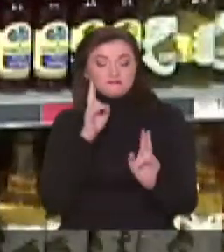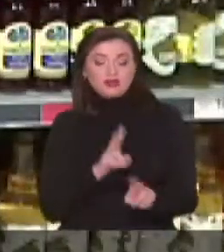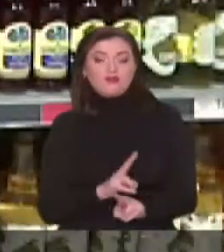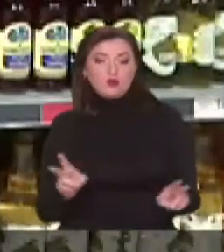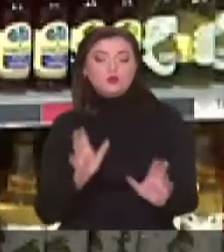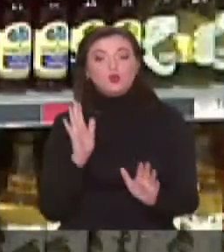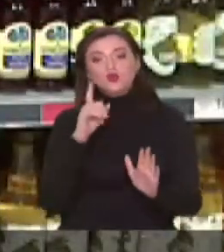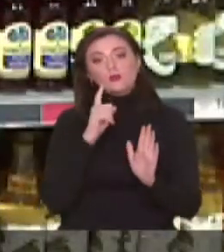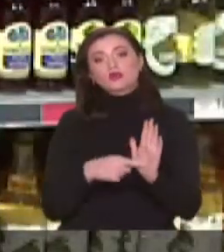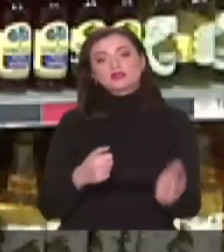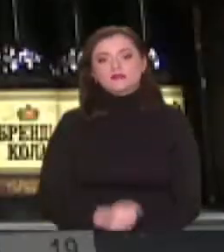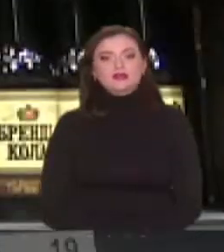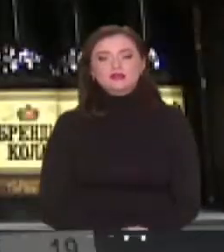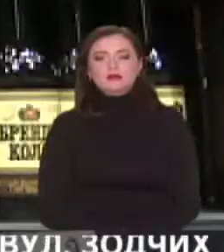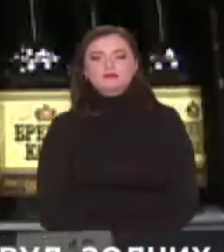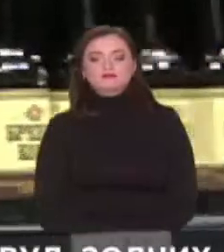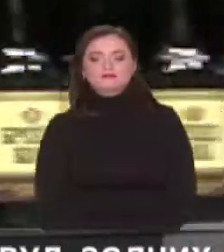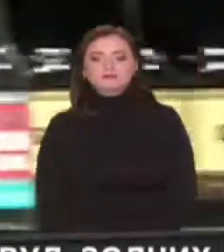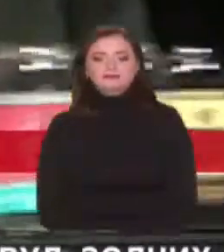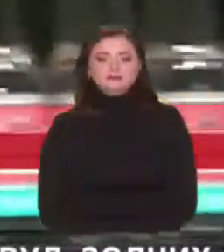Будемо дізнаватися.